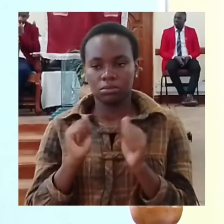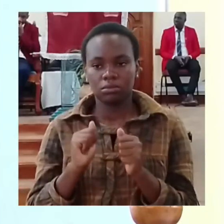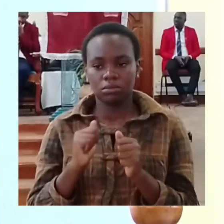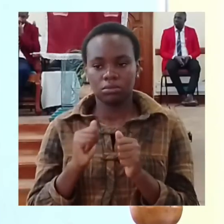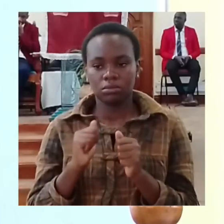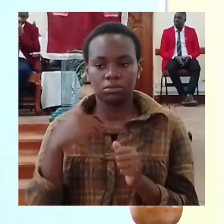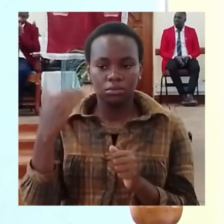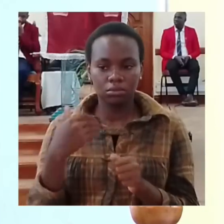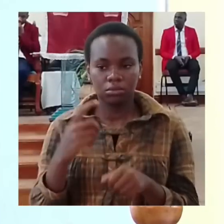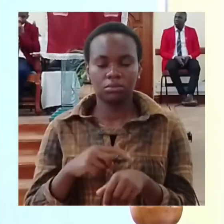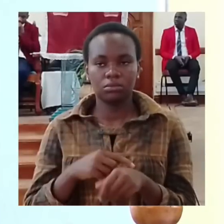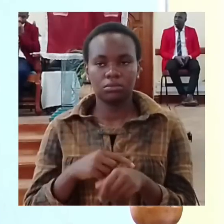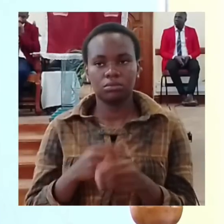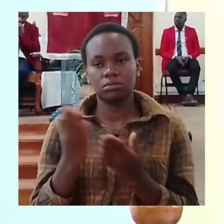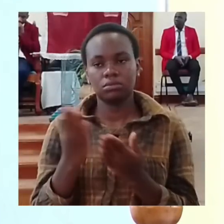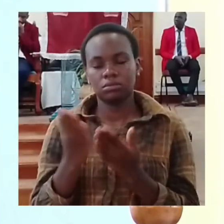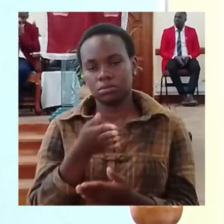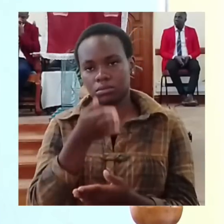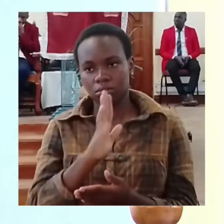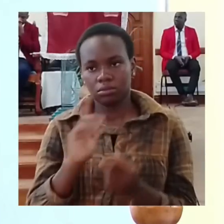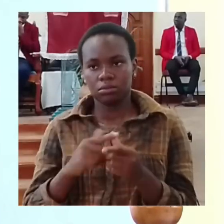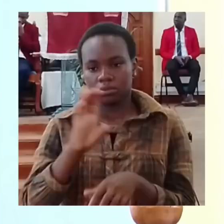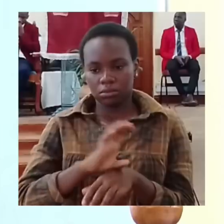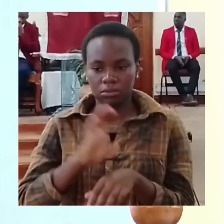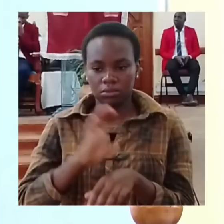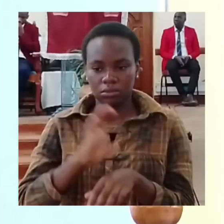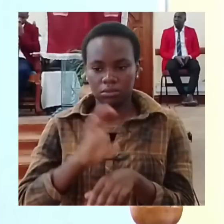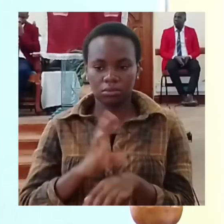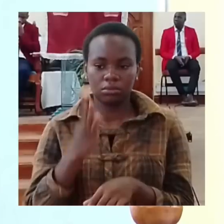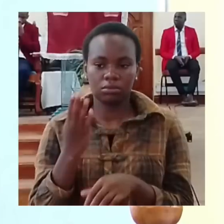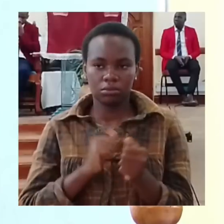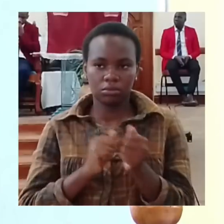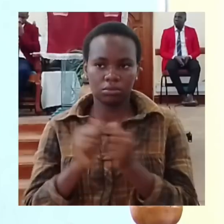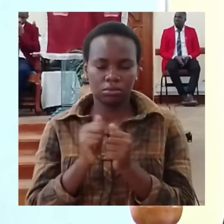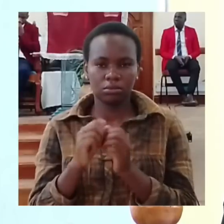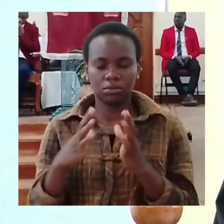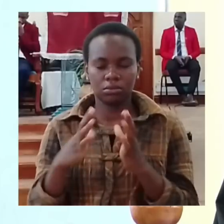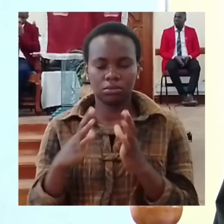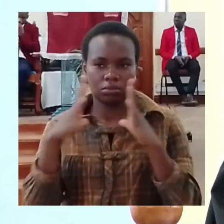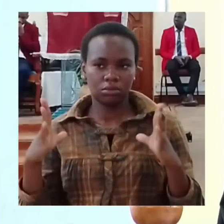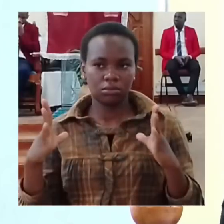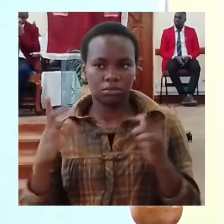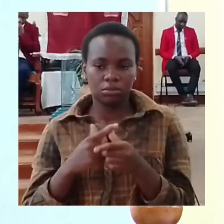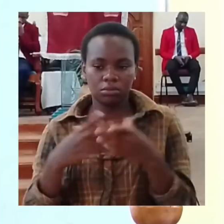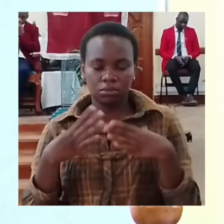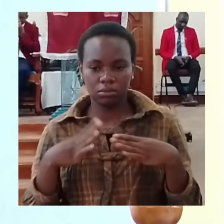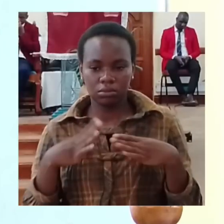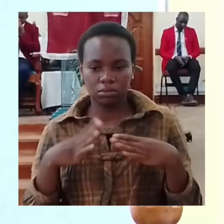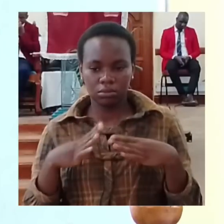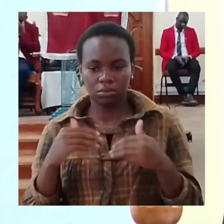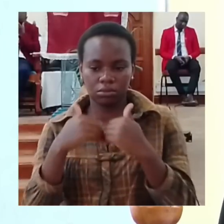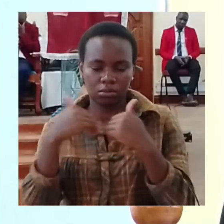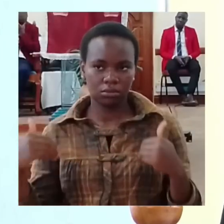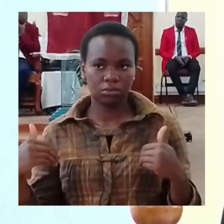available? Na kanitha wa ihinda rĩrĩ twĩna mbara nene mũno, because there are so many